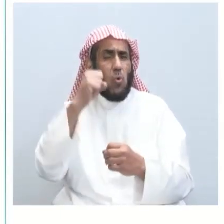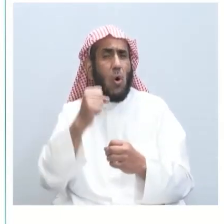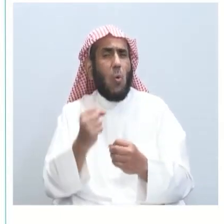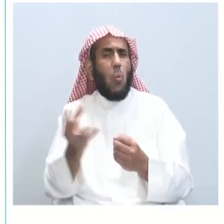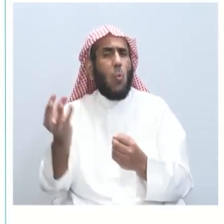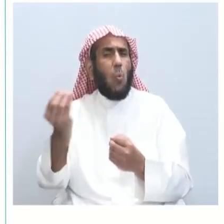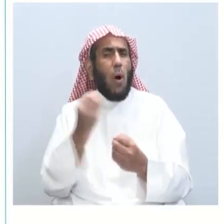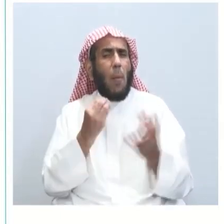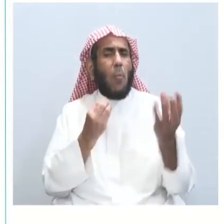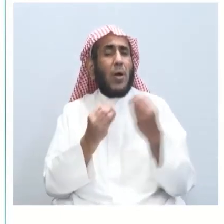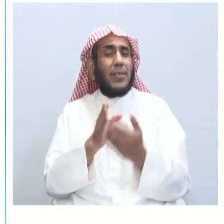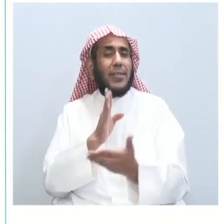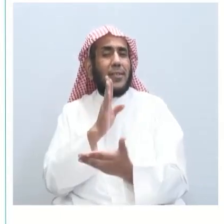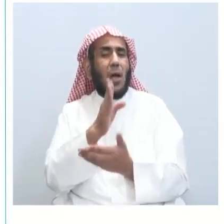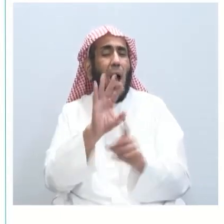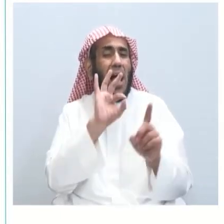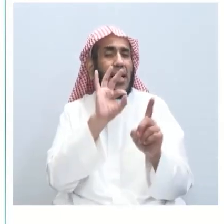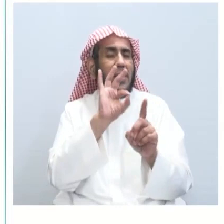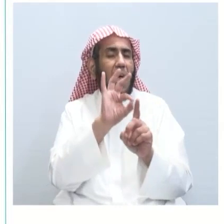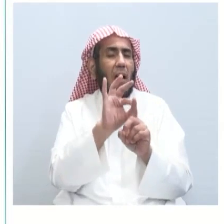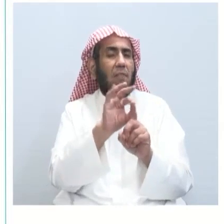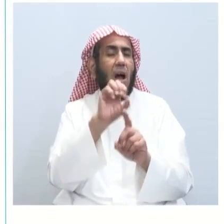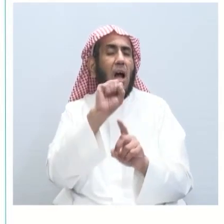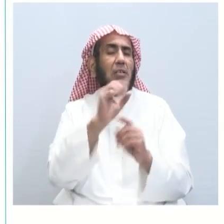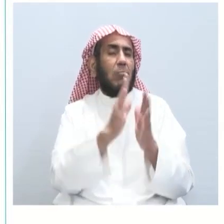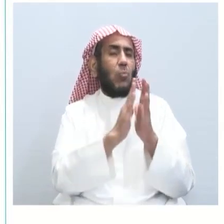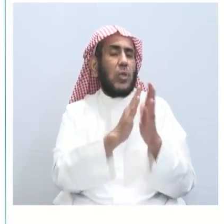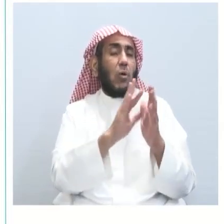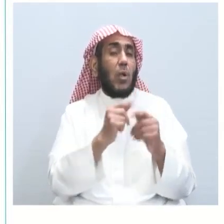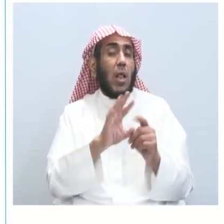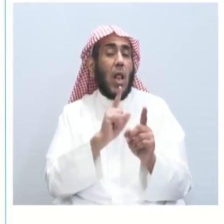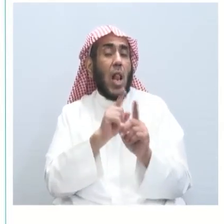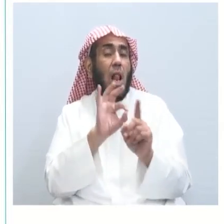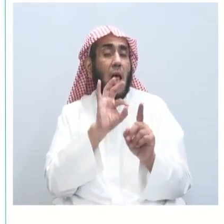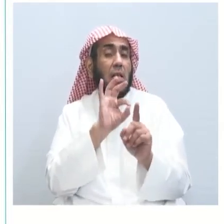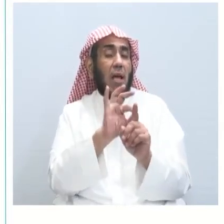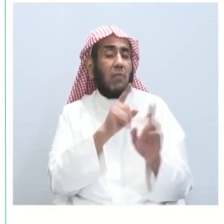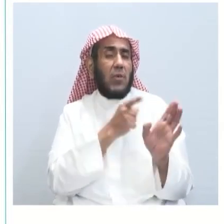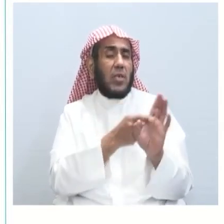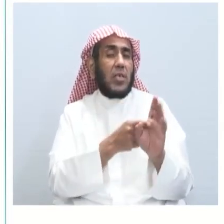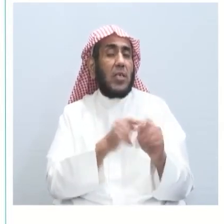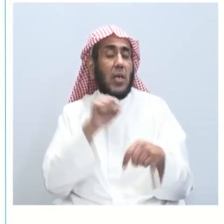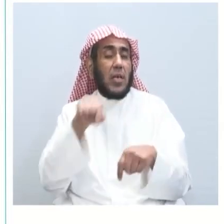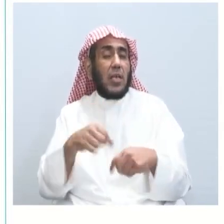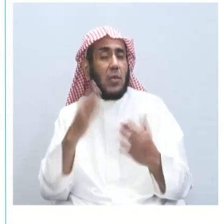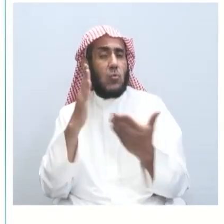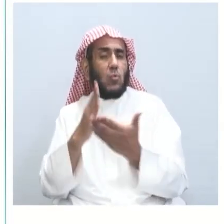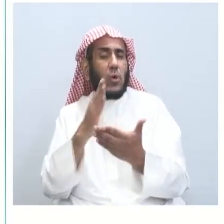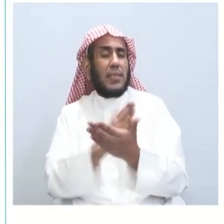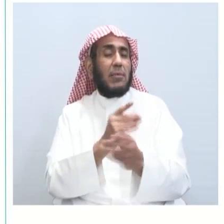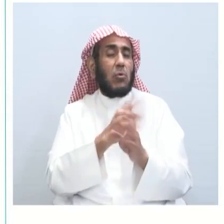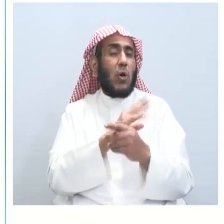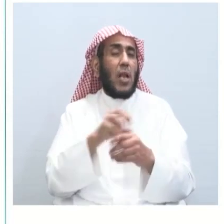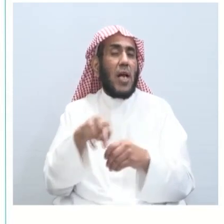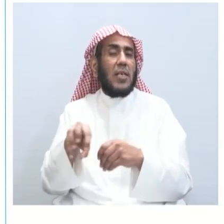ومواردها نحو اهداف محدده وبالتالي من خلال هذه الاهداف المحدده هي تقسم الاسواق الى